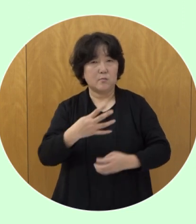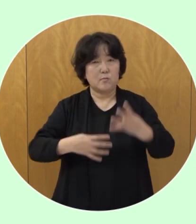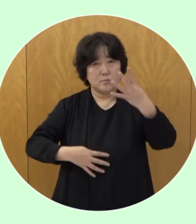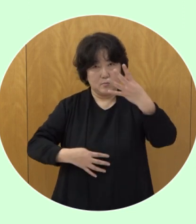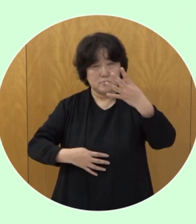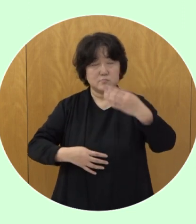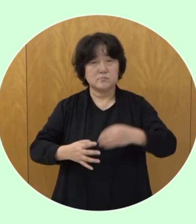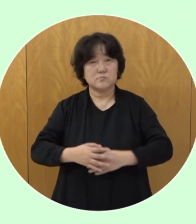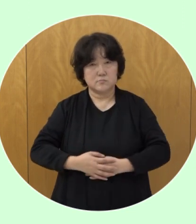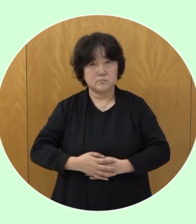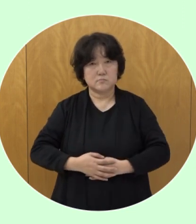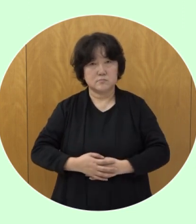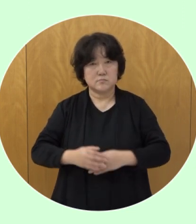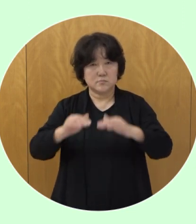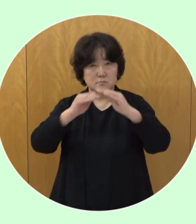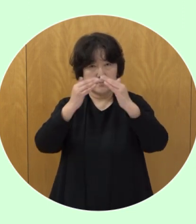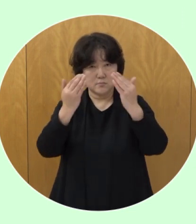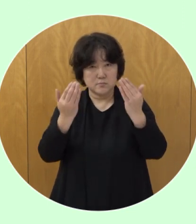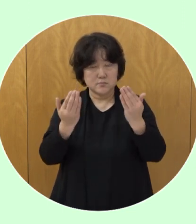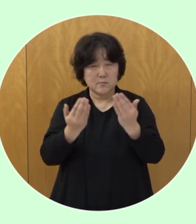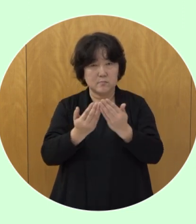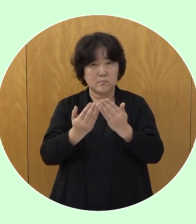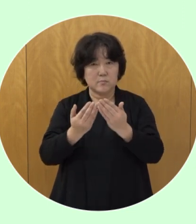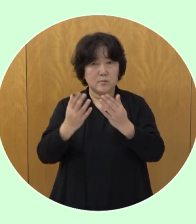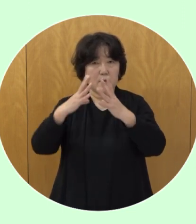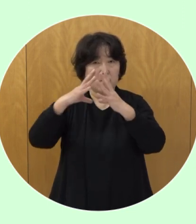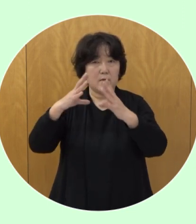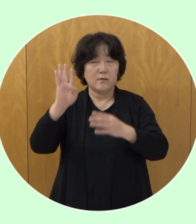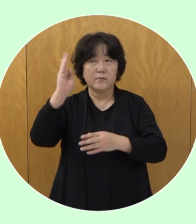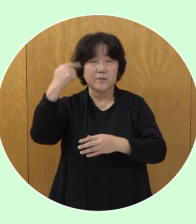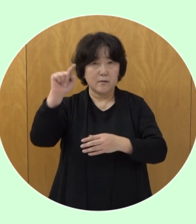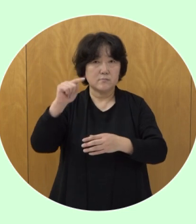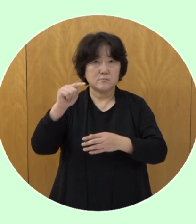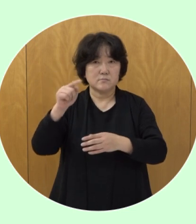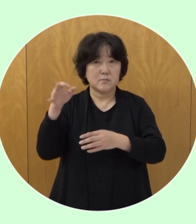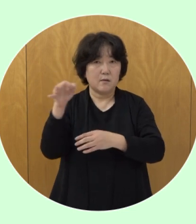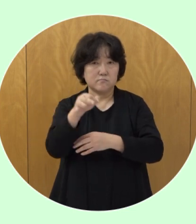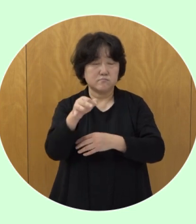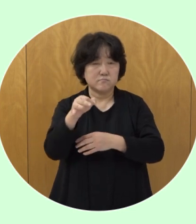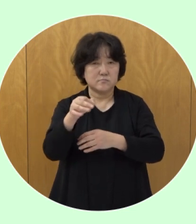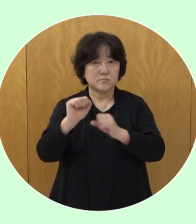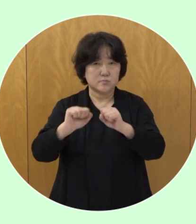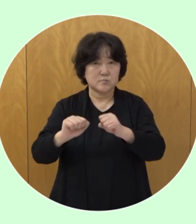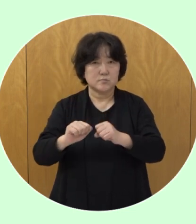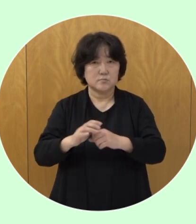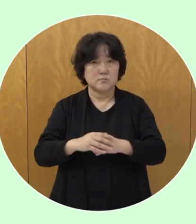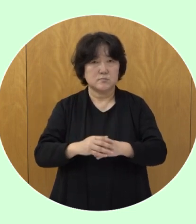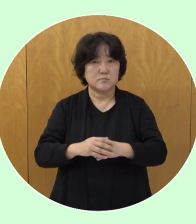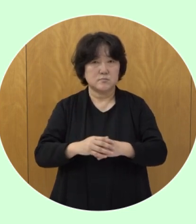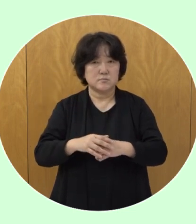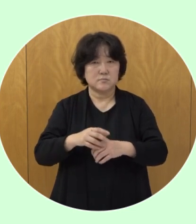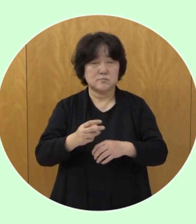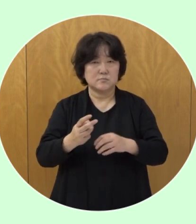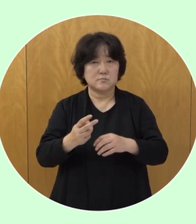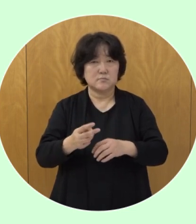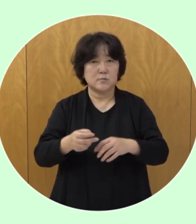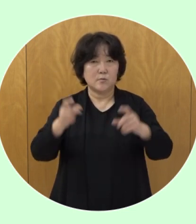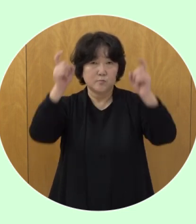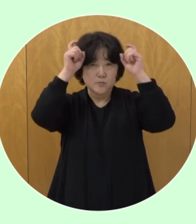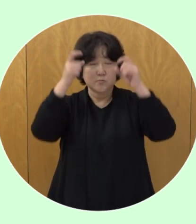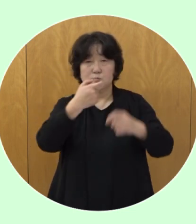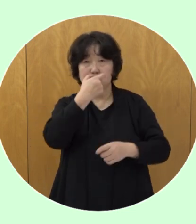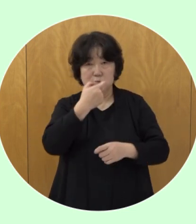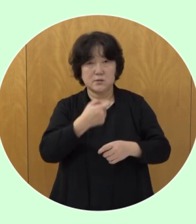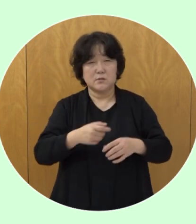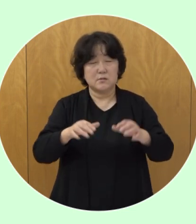が、全額県費による事業でございます。肥料価格高騰の影響を受けに